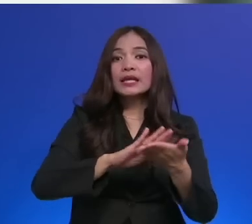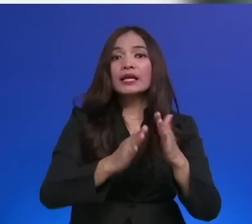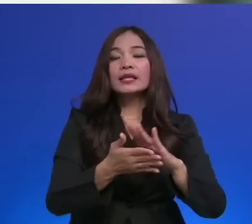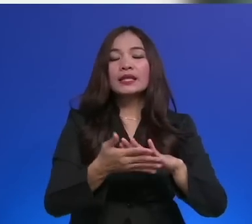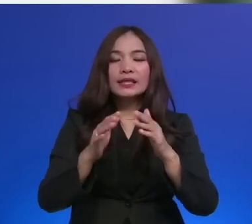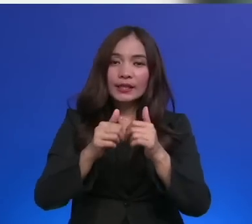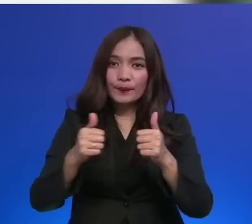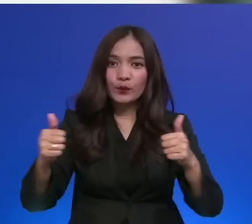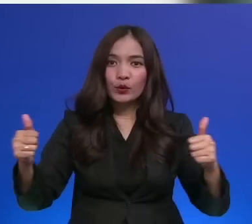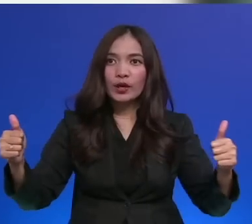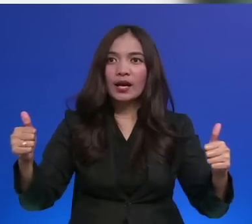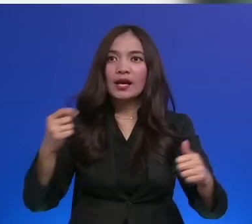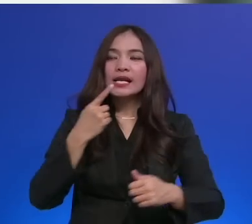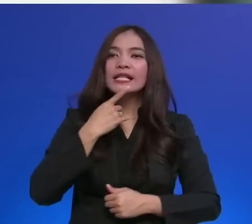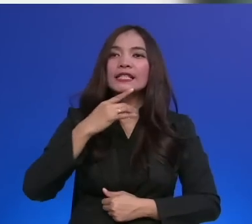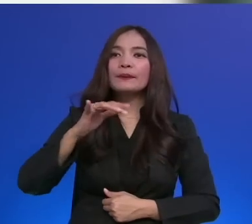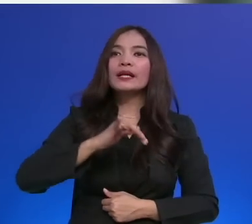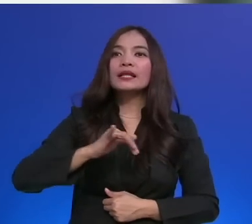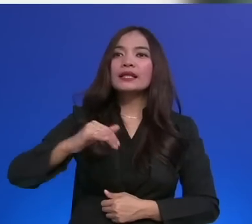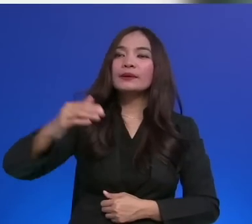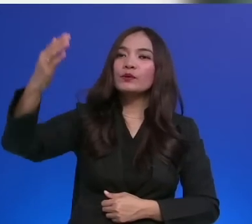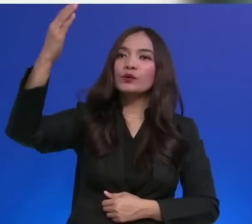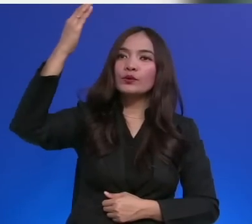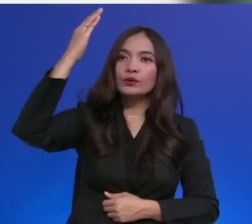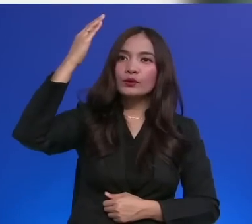menjadi sempurna sepertimu.